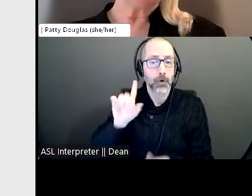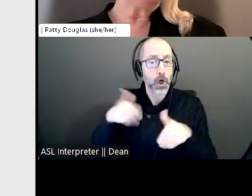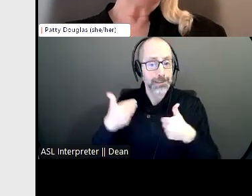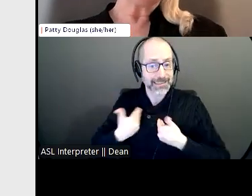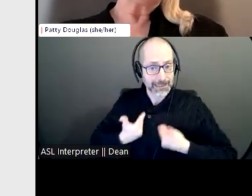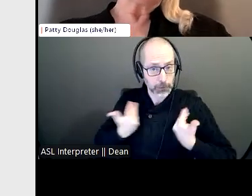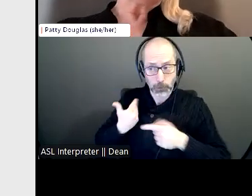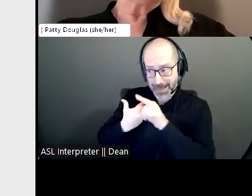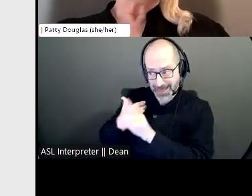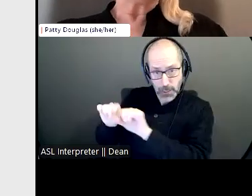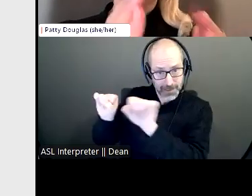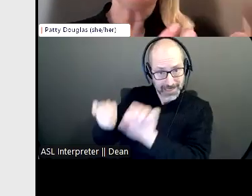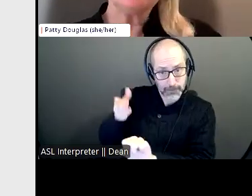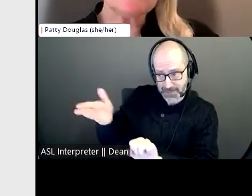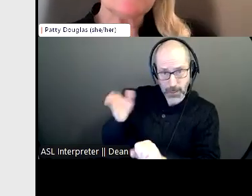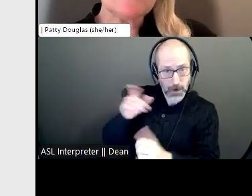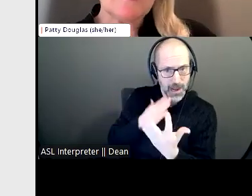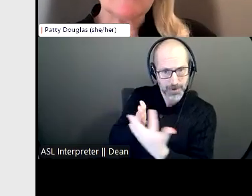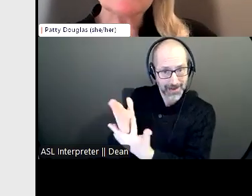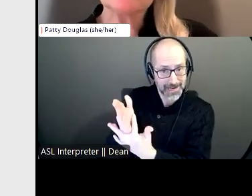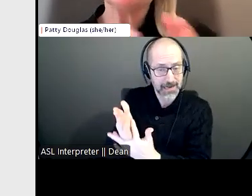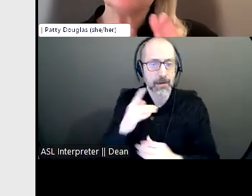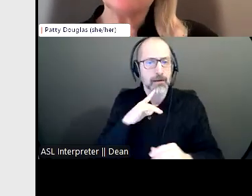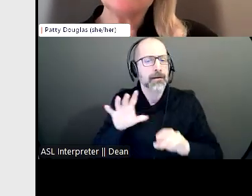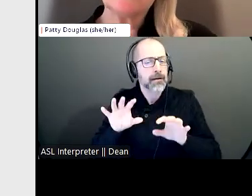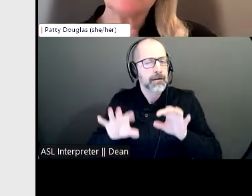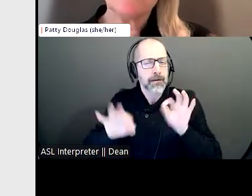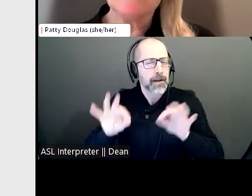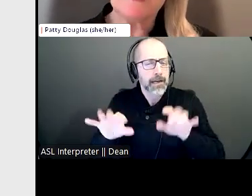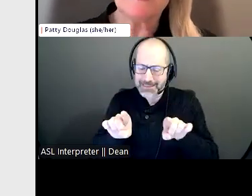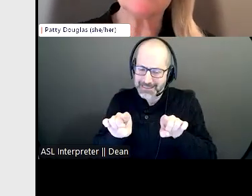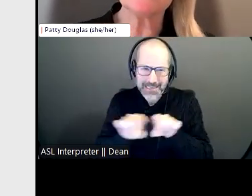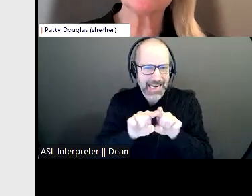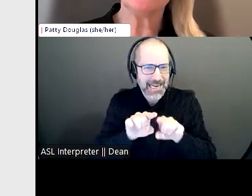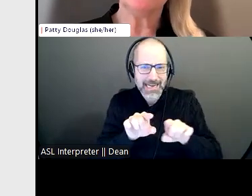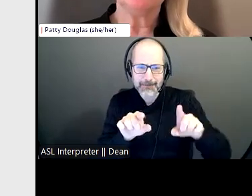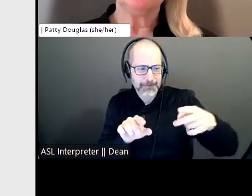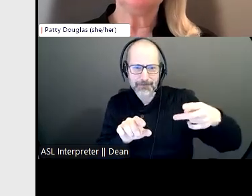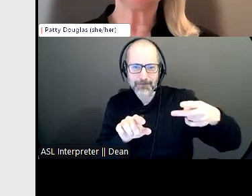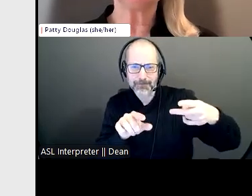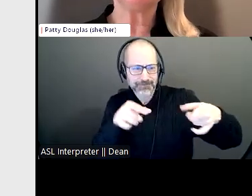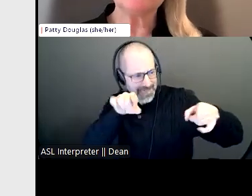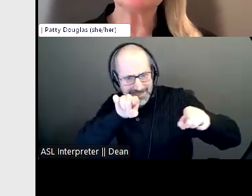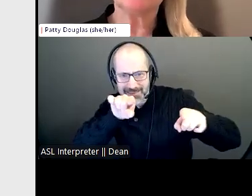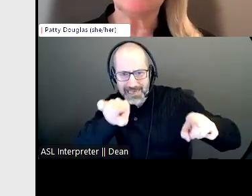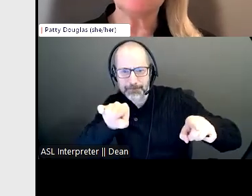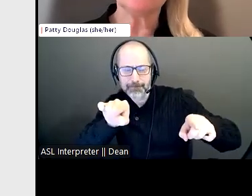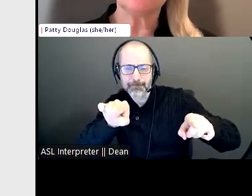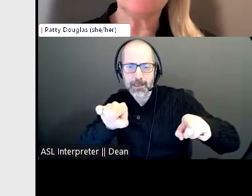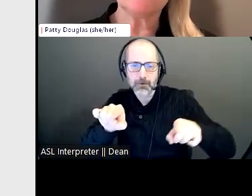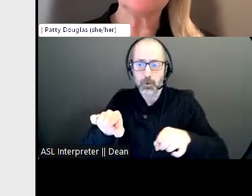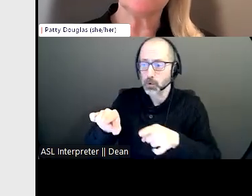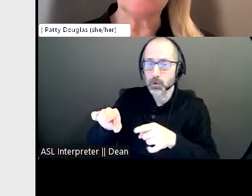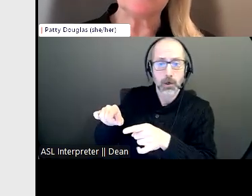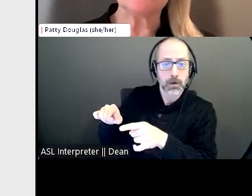jeunes autistes qui doivent passer à travers les systèmes offerts. Nous découvrons les mêmes choses. Il s'agit des mêmes